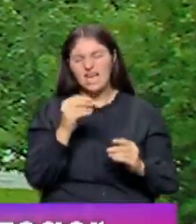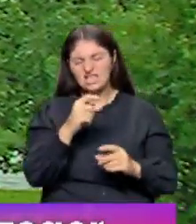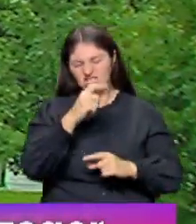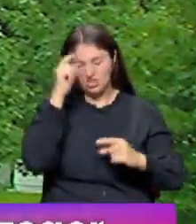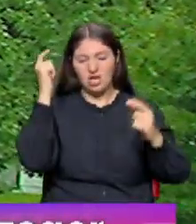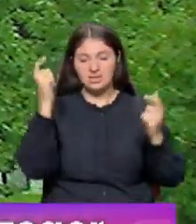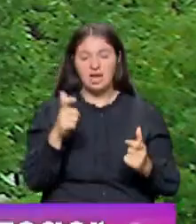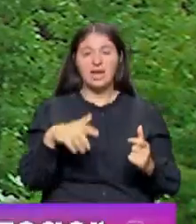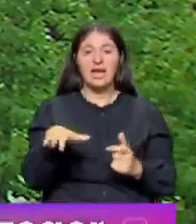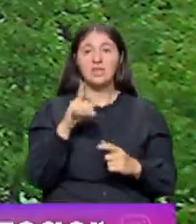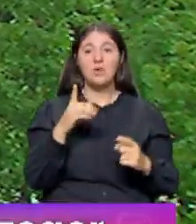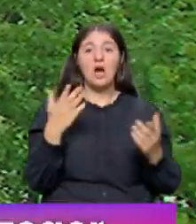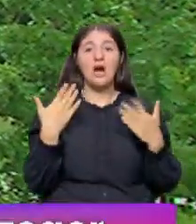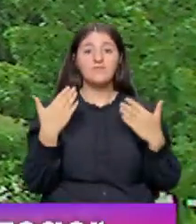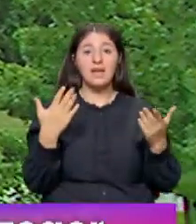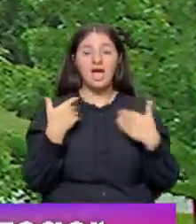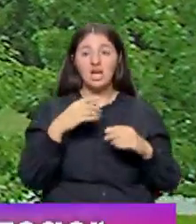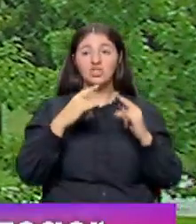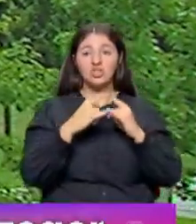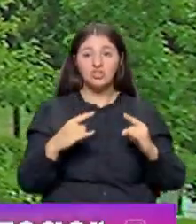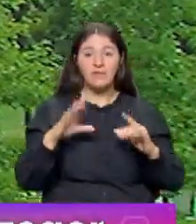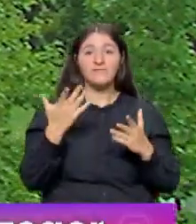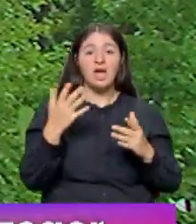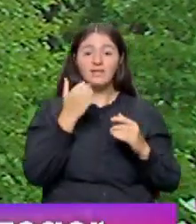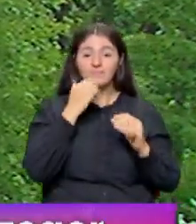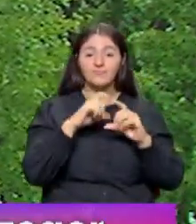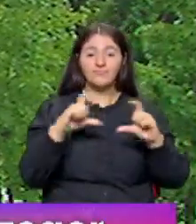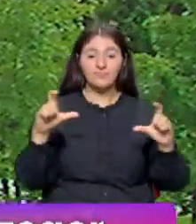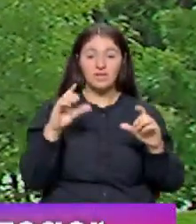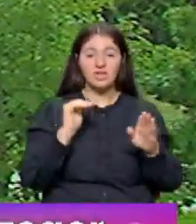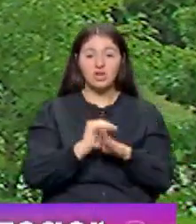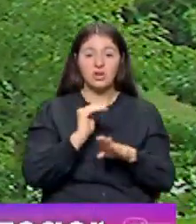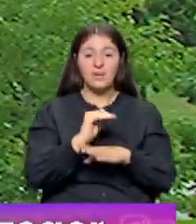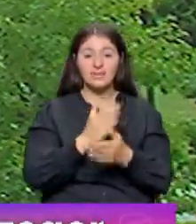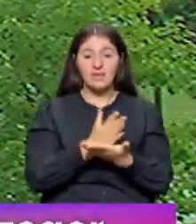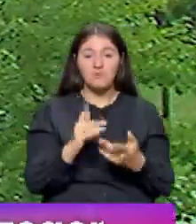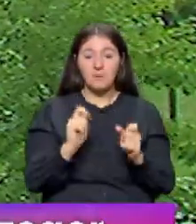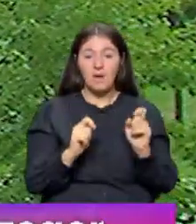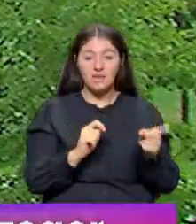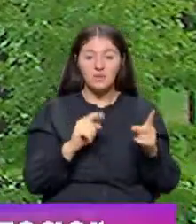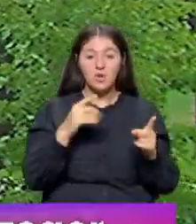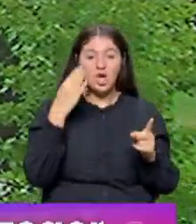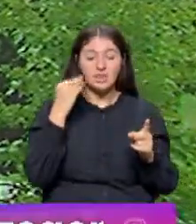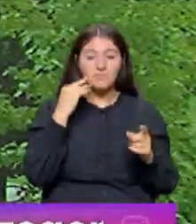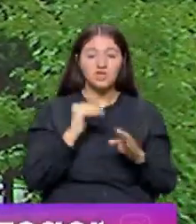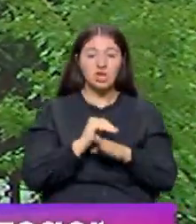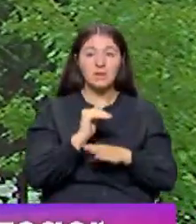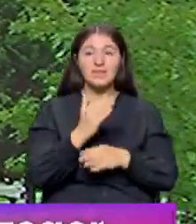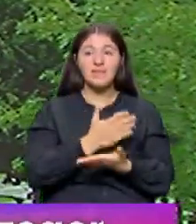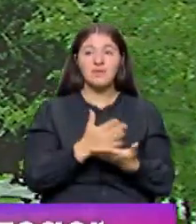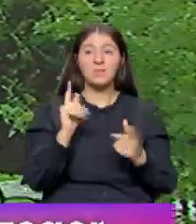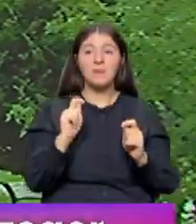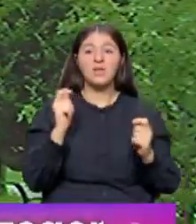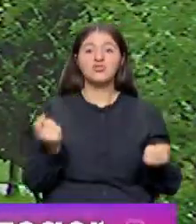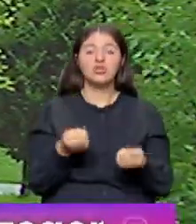şehirlerinde Bu havada çadırda veya konteynırda yaşamaya devam eden bu anlamda yaşamaya devam